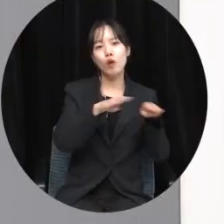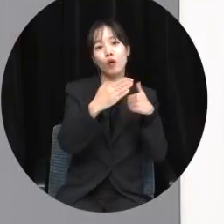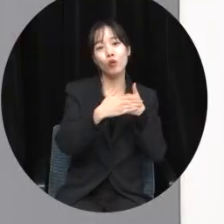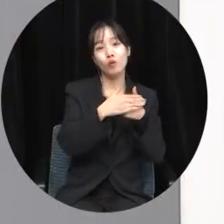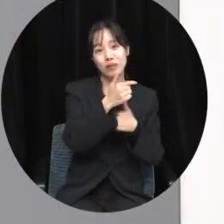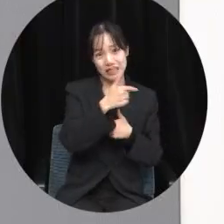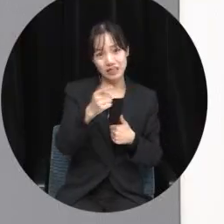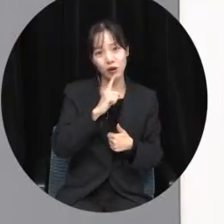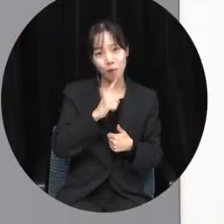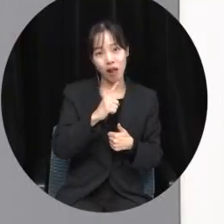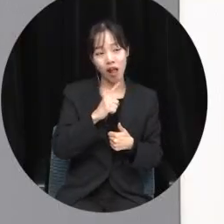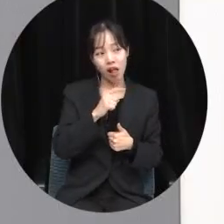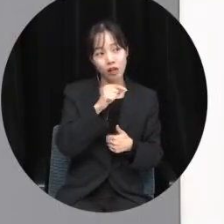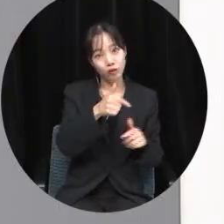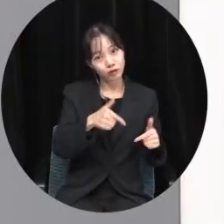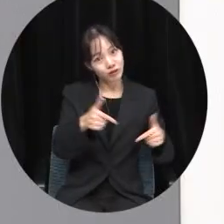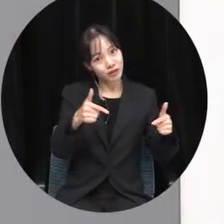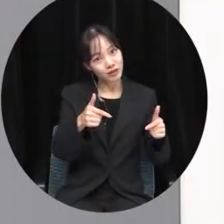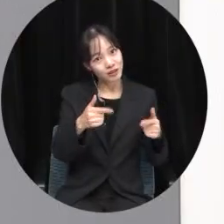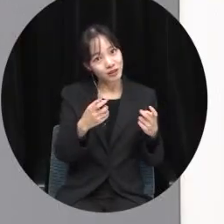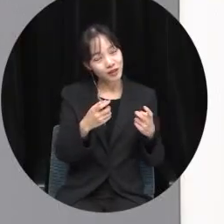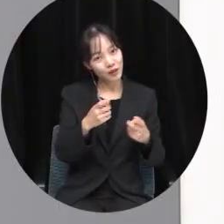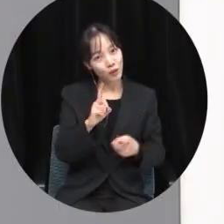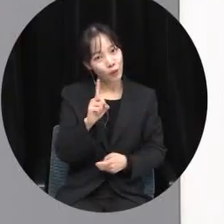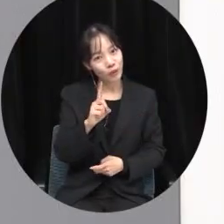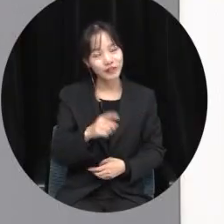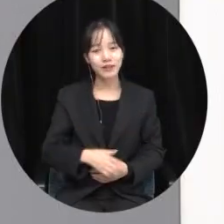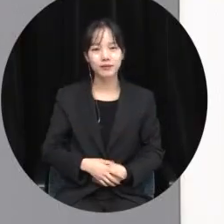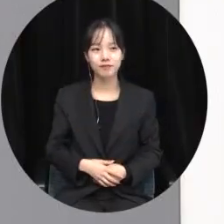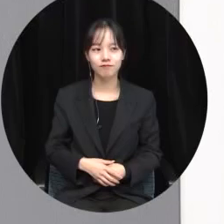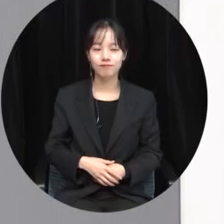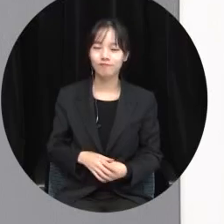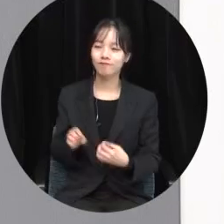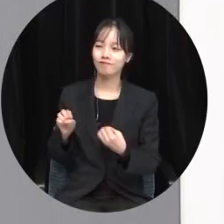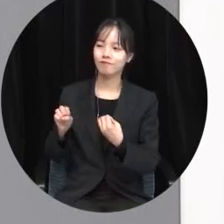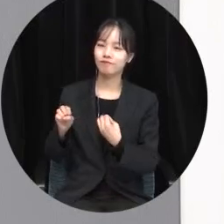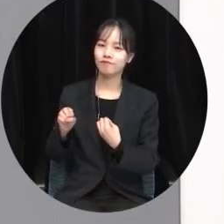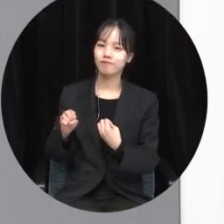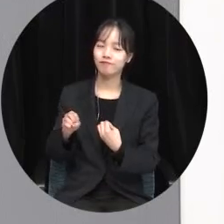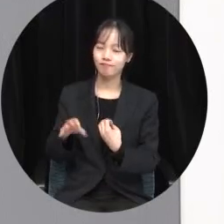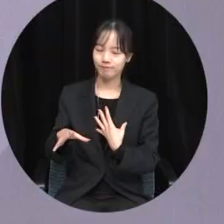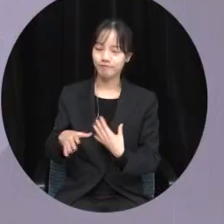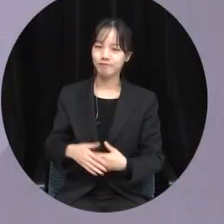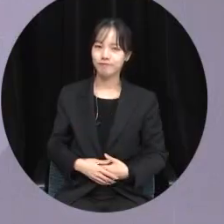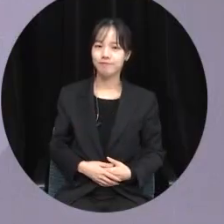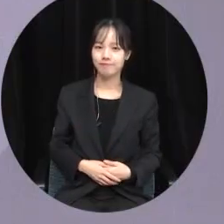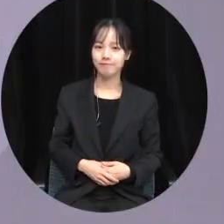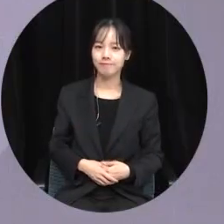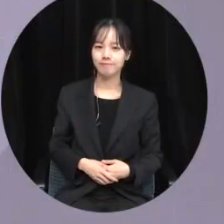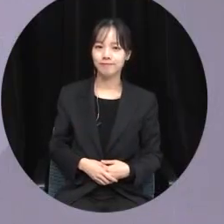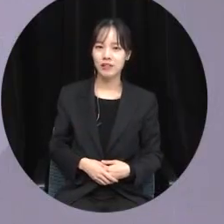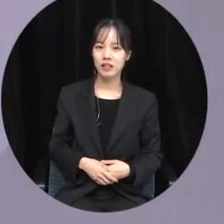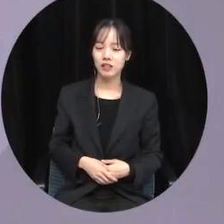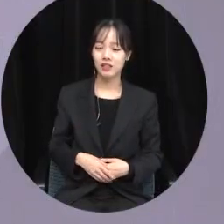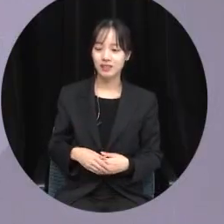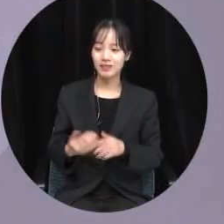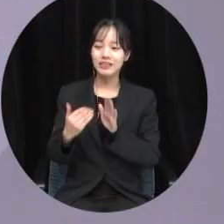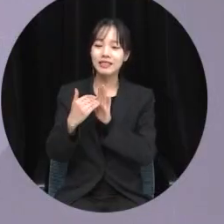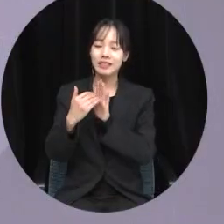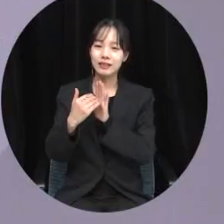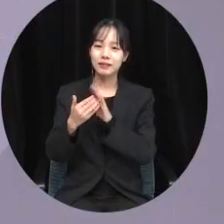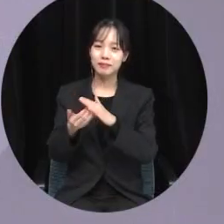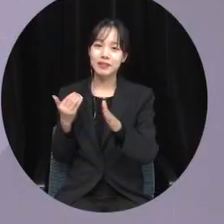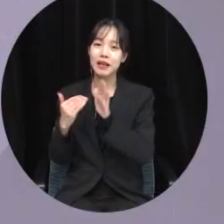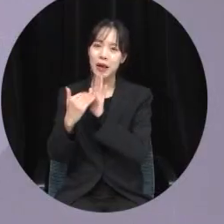네. 이영선 후보 답변해 주시기 바랍니다. 네. 기본적으로 예방에 초점을 맞춰서